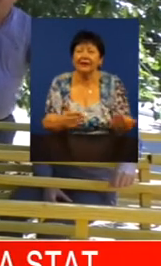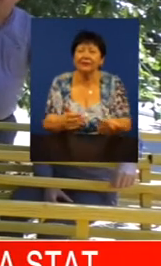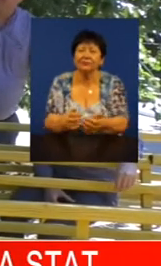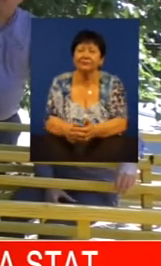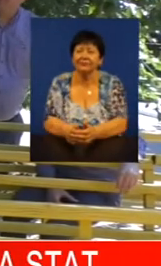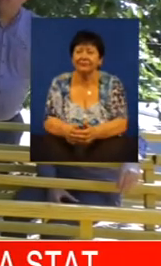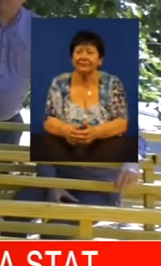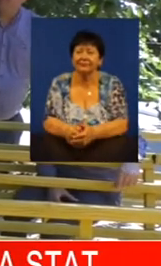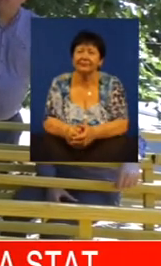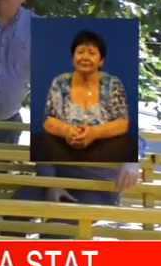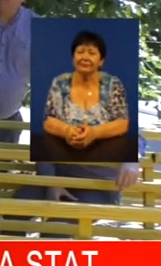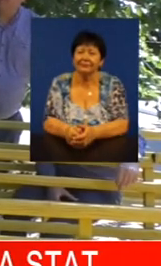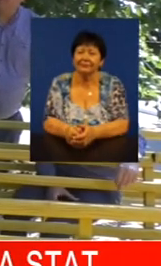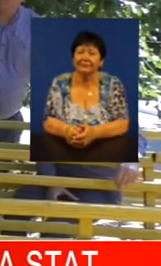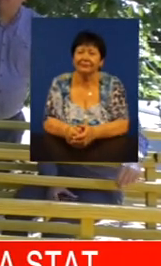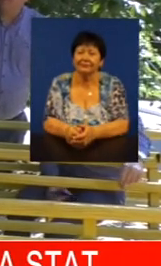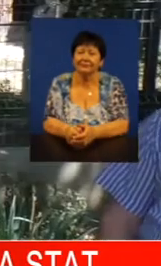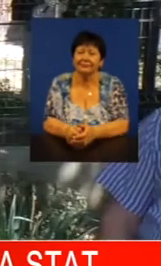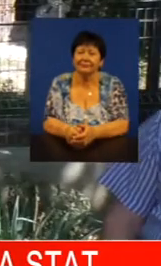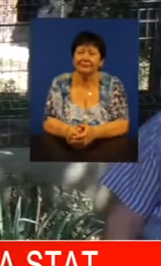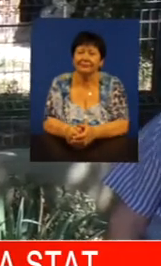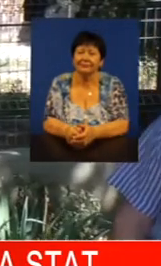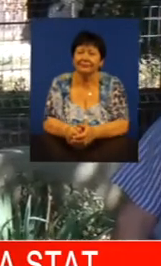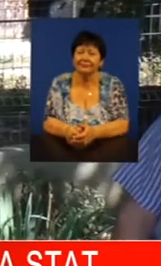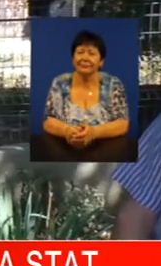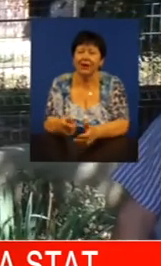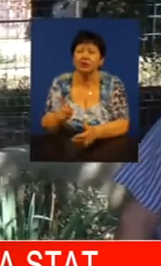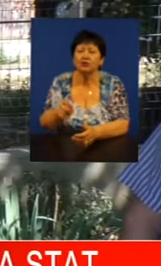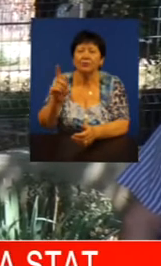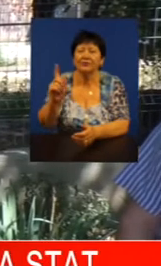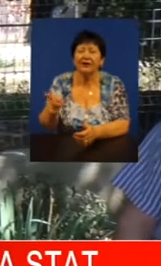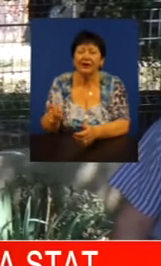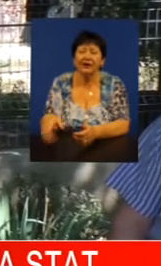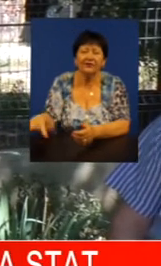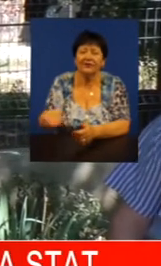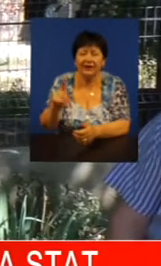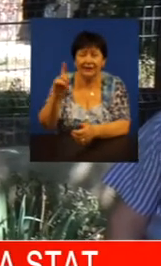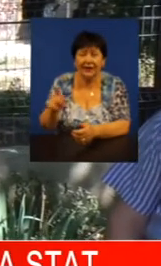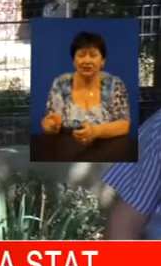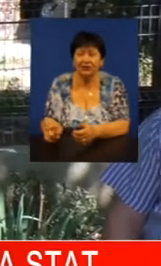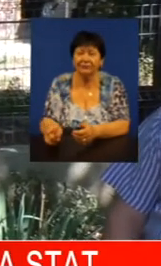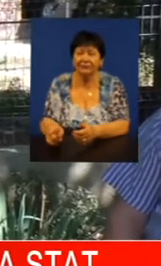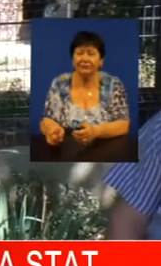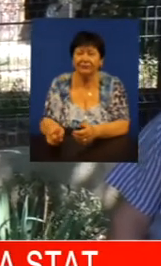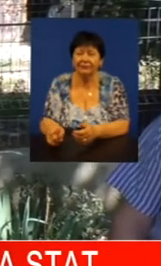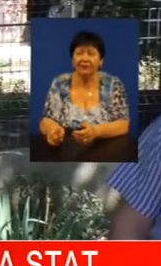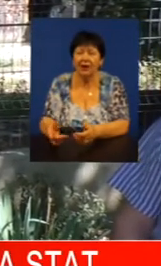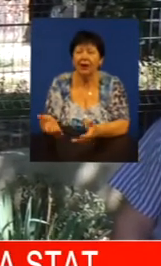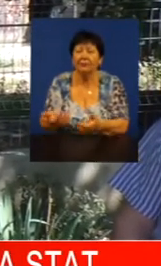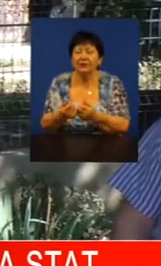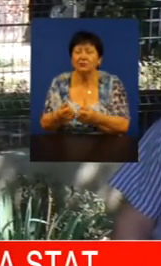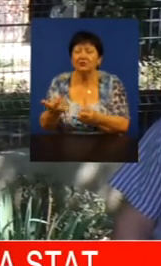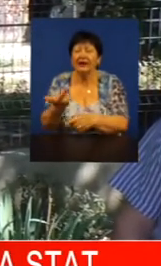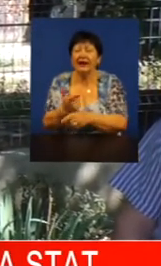Давайте так скажем по-простому. Что нужно? Первое. Это чтобы все наши производители получили вот эту